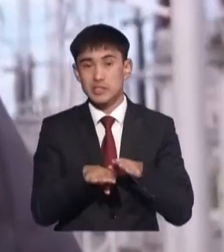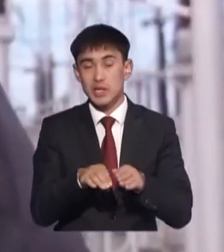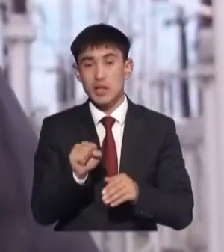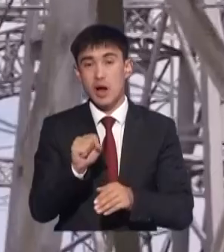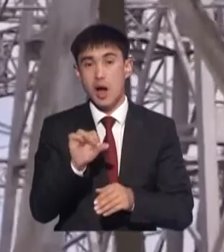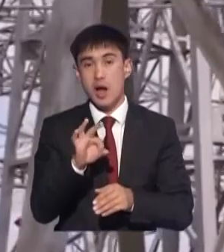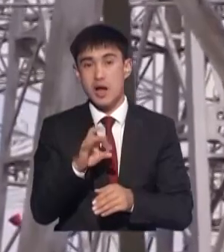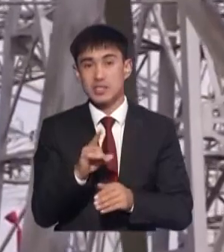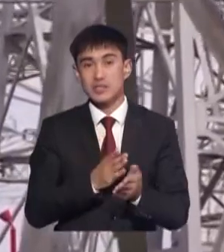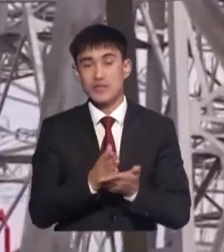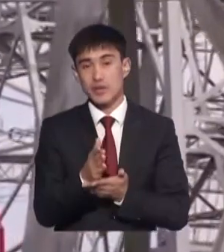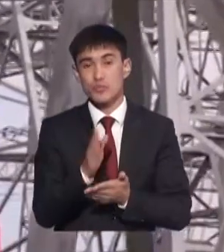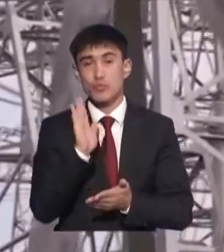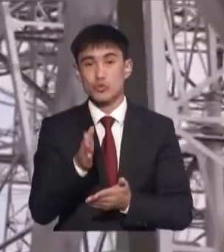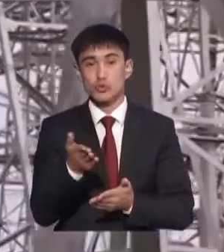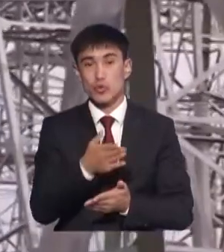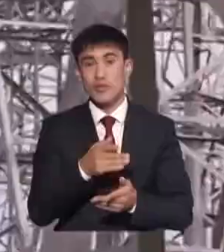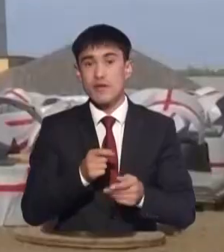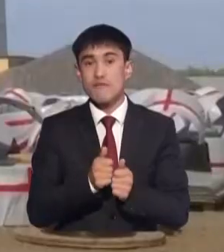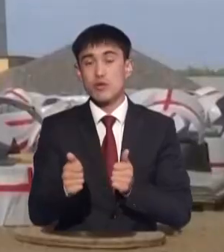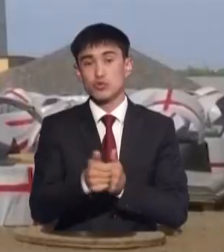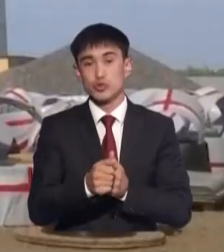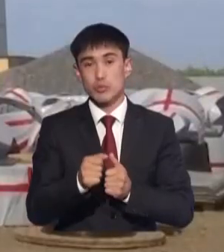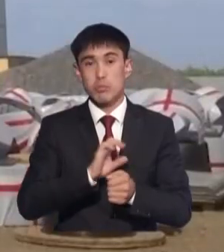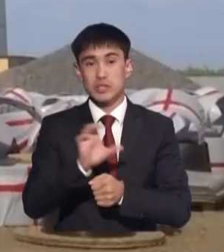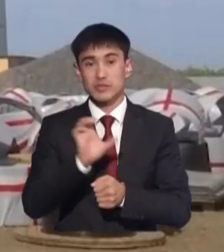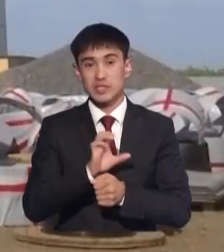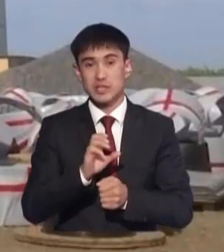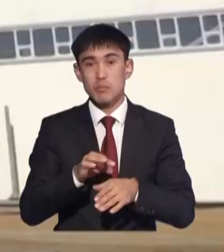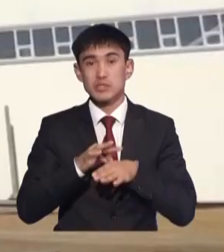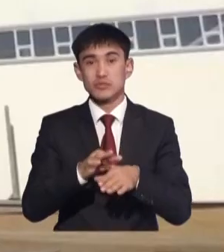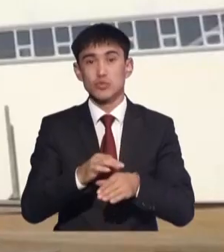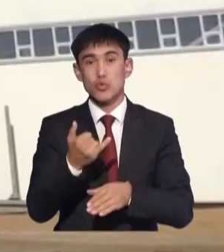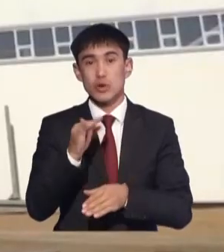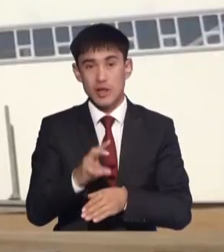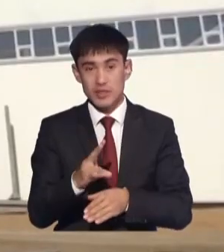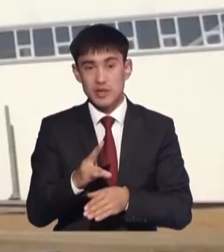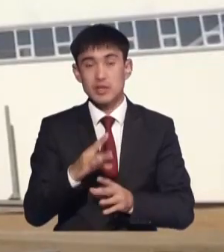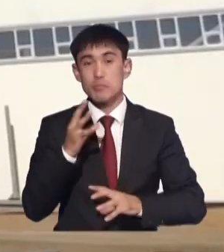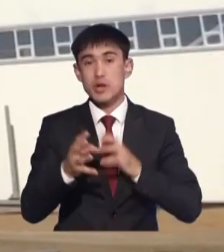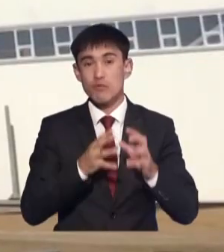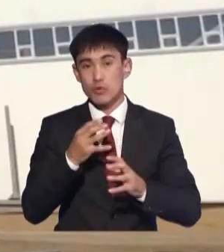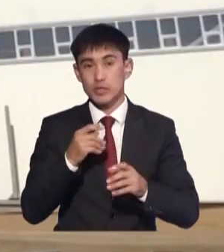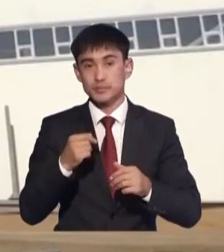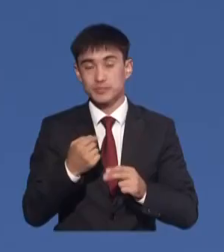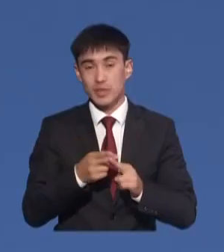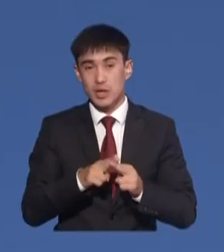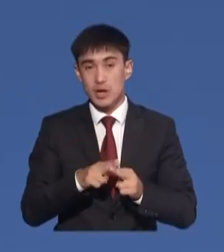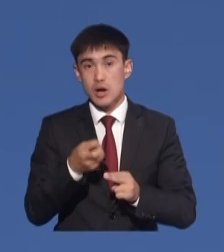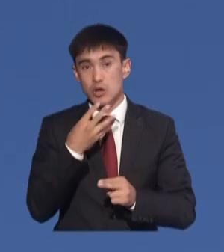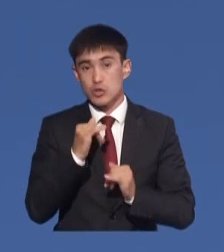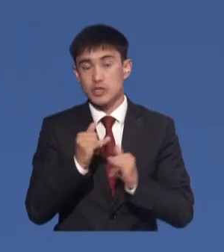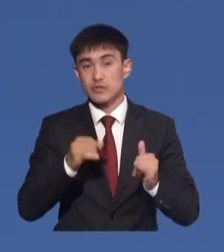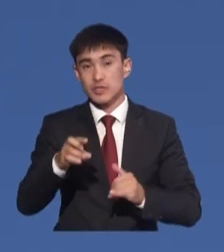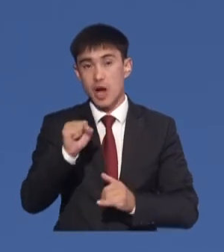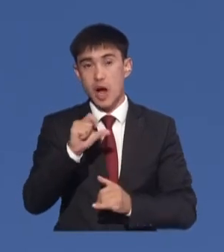значительным потенциалом в атомной сфере, будучи одним из ведущих производителей и поставщиков урана на мировой рынок. Хорошо